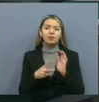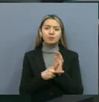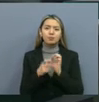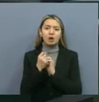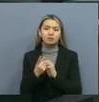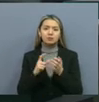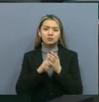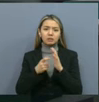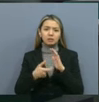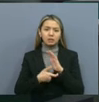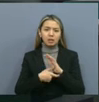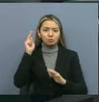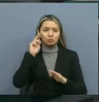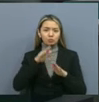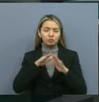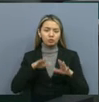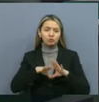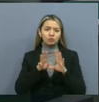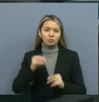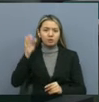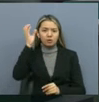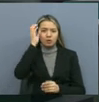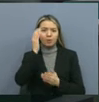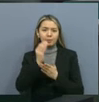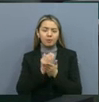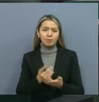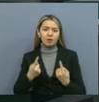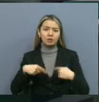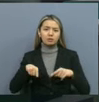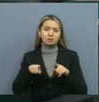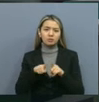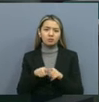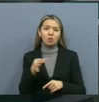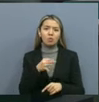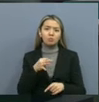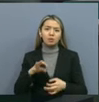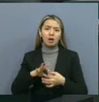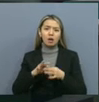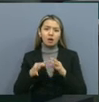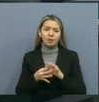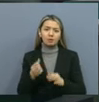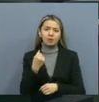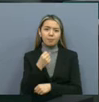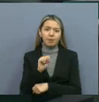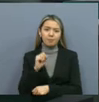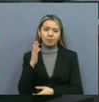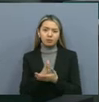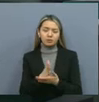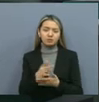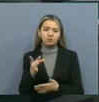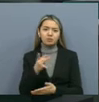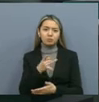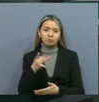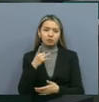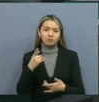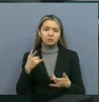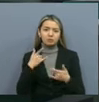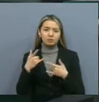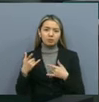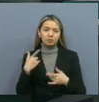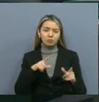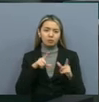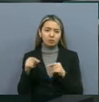8-11 сынып оқушылар арасында жалпы білім беру пәндері бойынша ұйымдастырылған облыстық олимпиаданың жеңімпаздары анықталып, республикалық байқауға